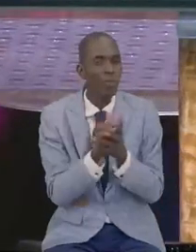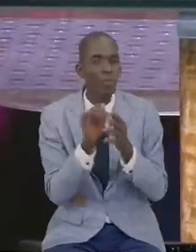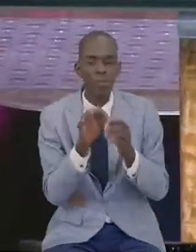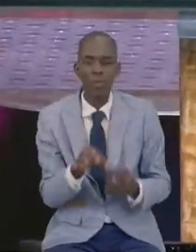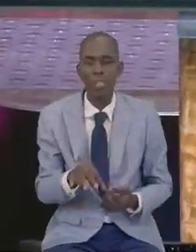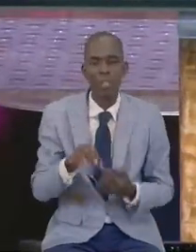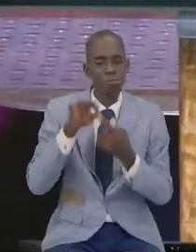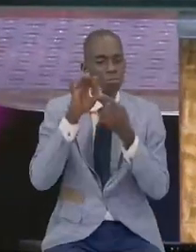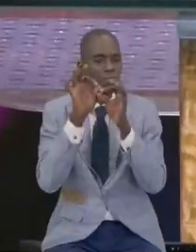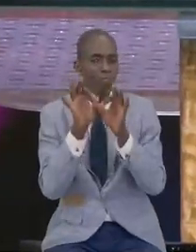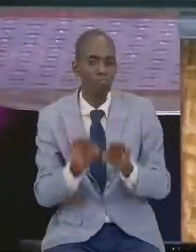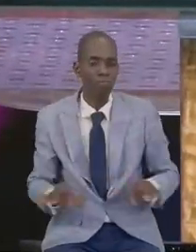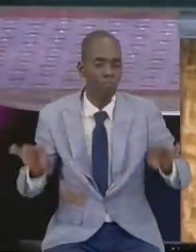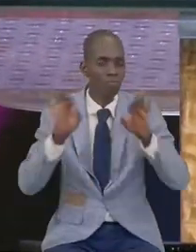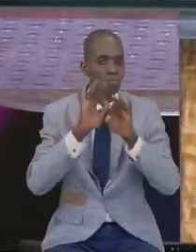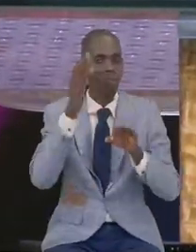connaissance